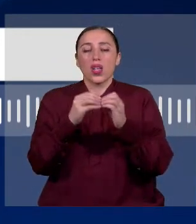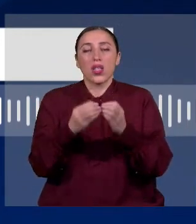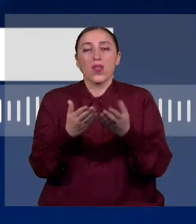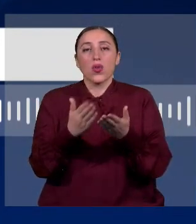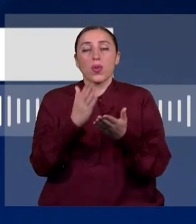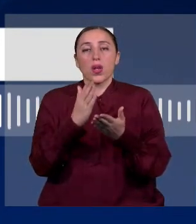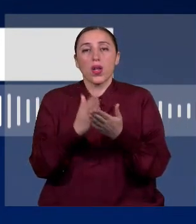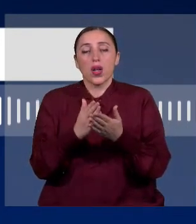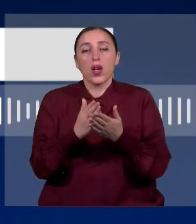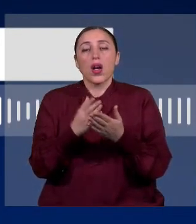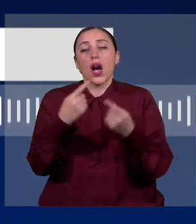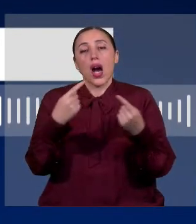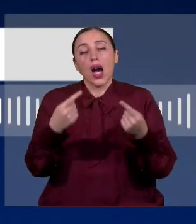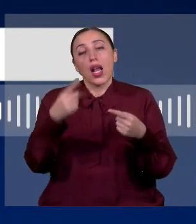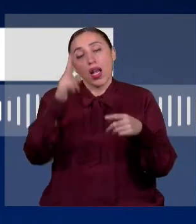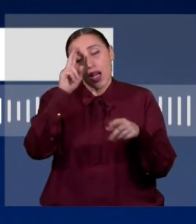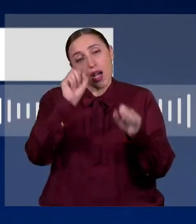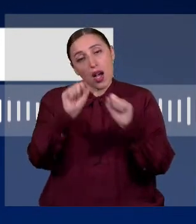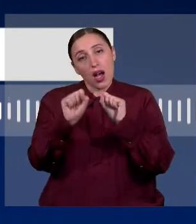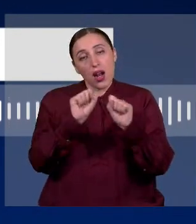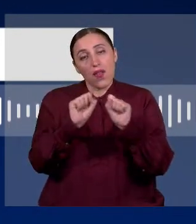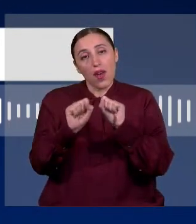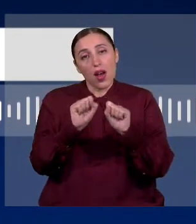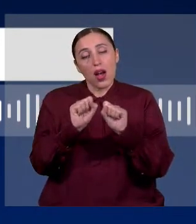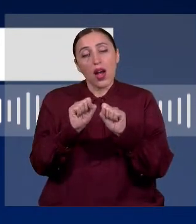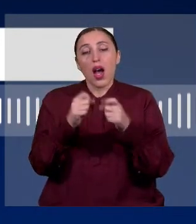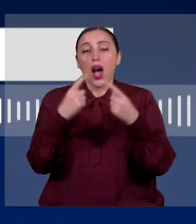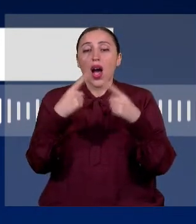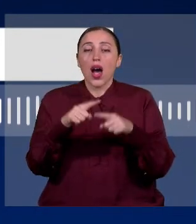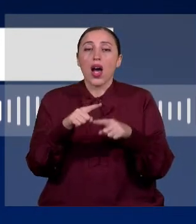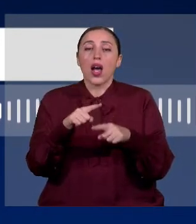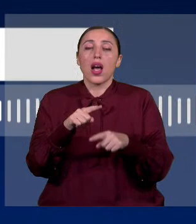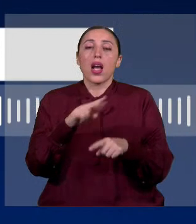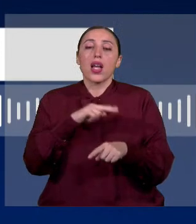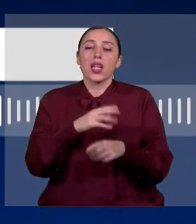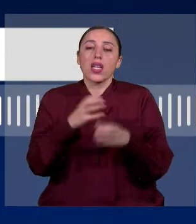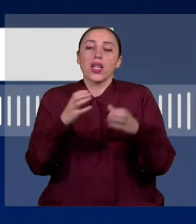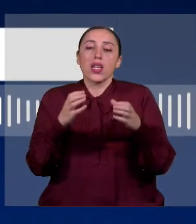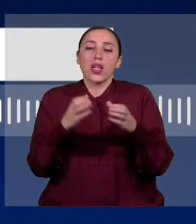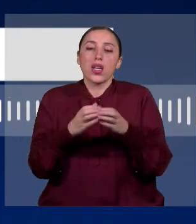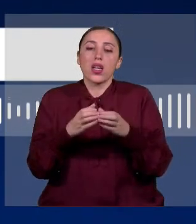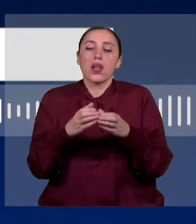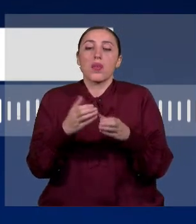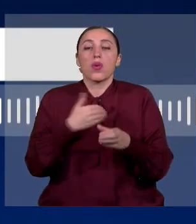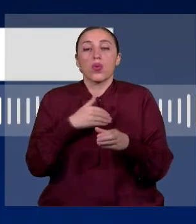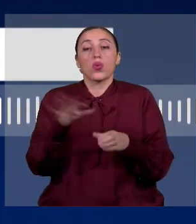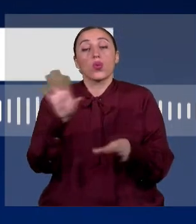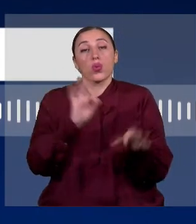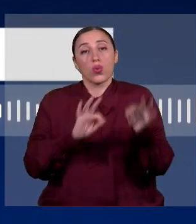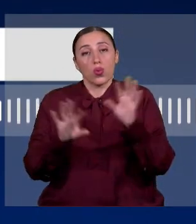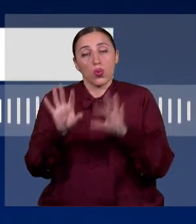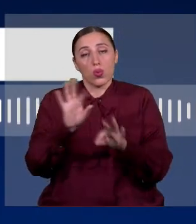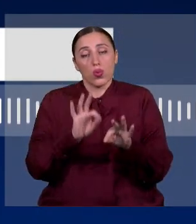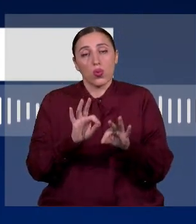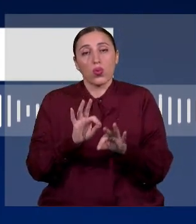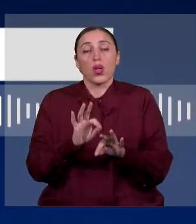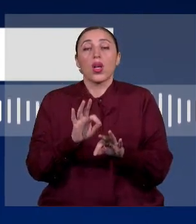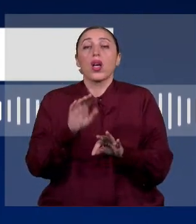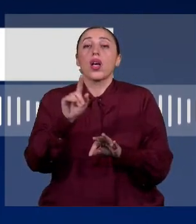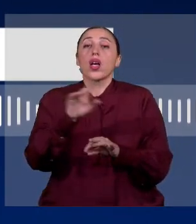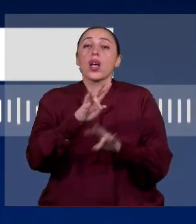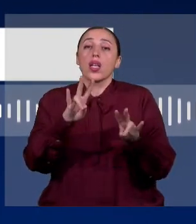այլ կառավարման եւ այլ թիմով է պատկերացնում պետնախարարը, որի վերաբերյալ ինքը ավելի